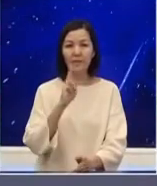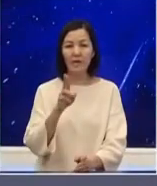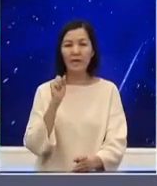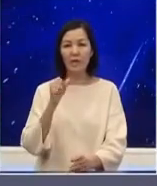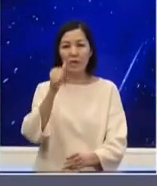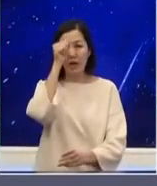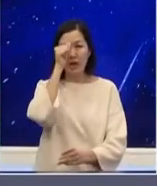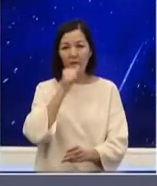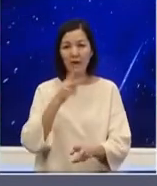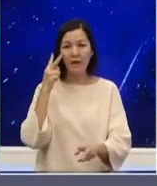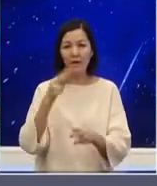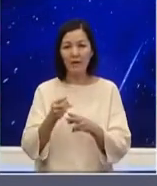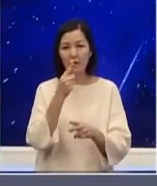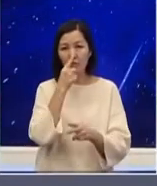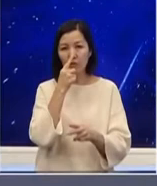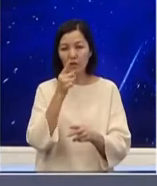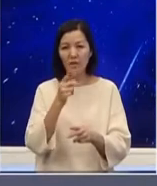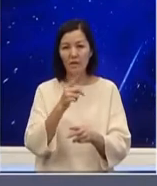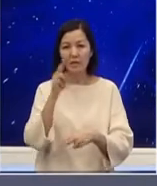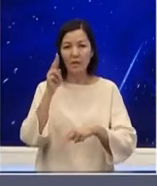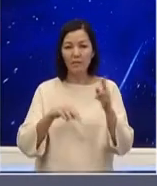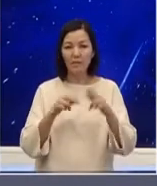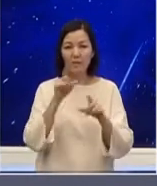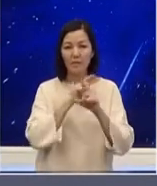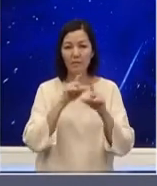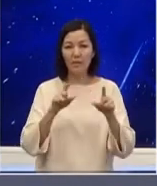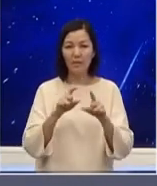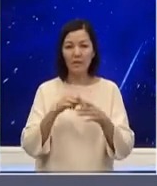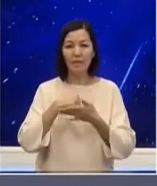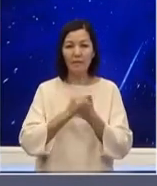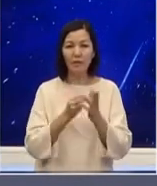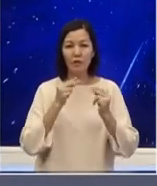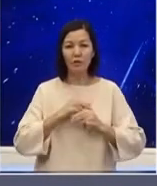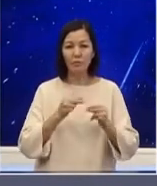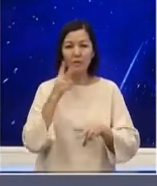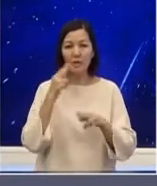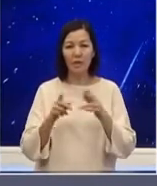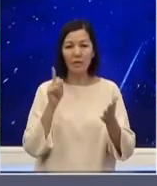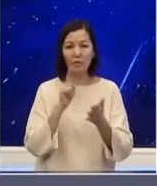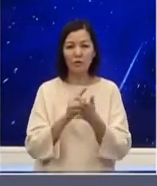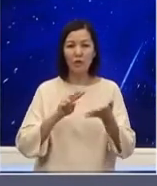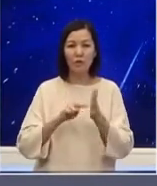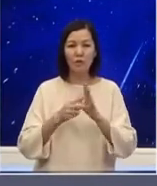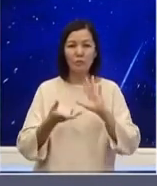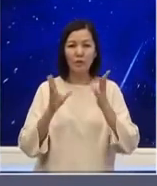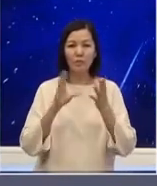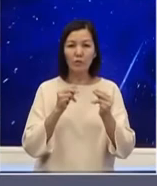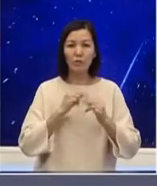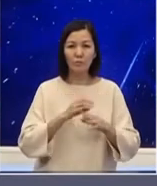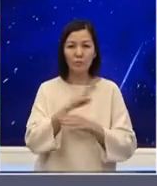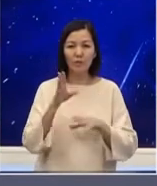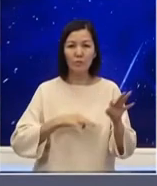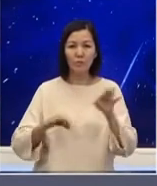Қараша айы аяқталуға жақын. Мердігер мекемелер қар түспей бекіткен жұмыстарын аяқтауы тиіс. Жоспар бойынша жұмыспен қамту жол картасы